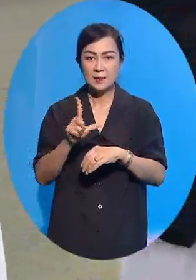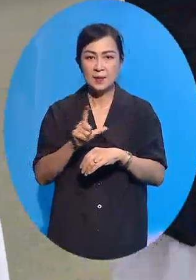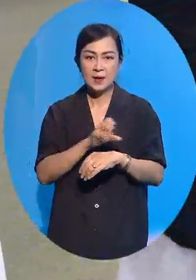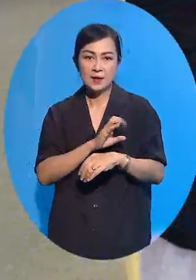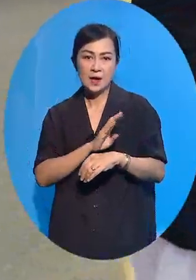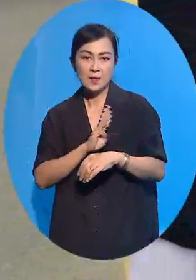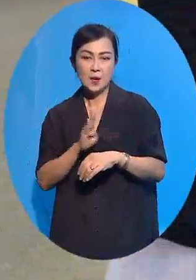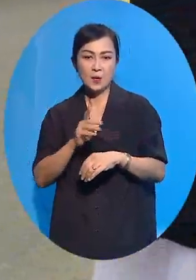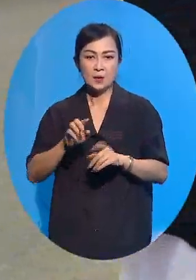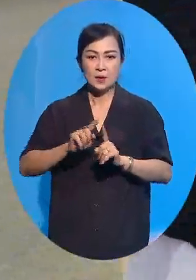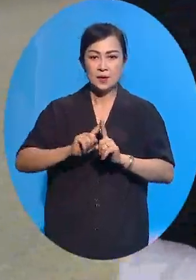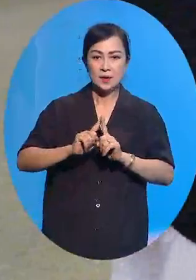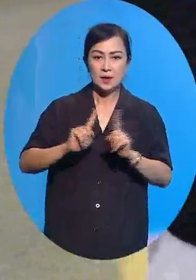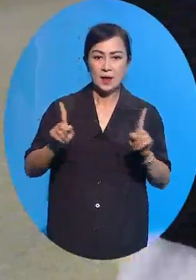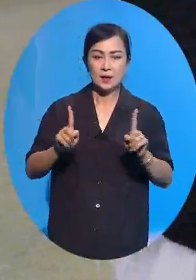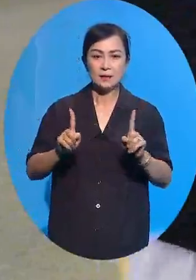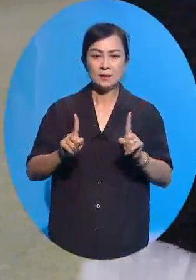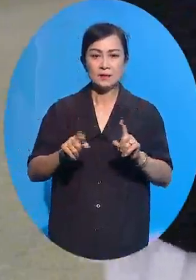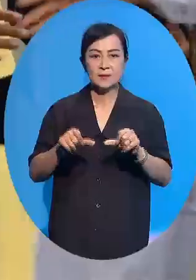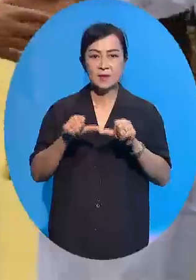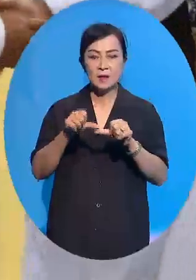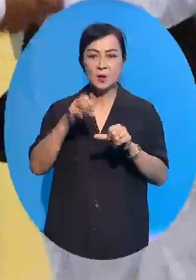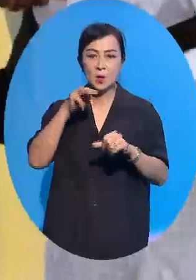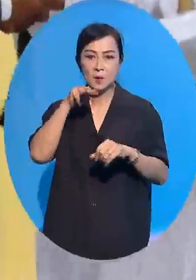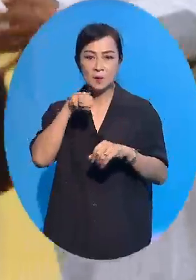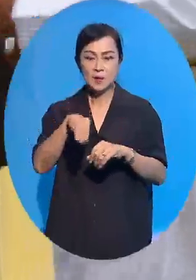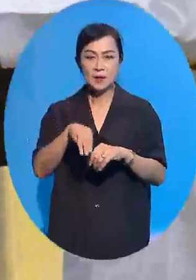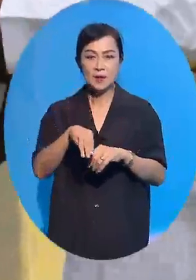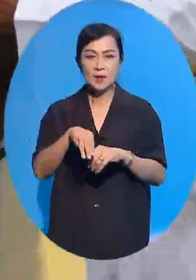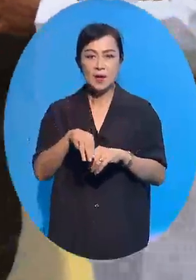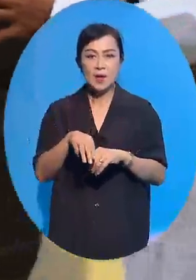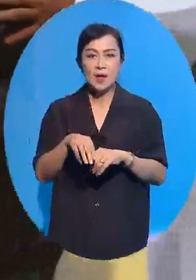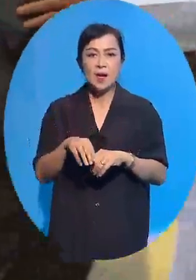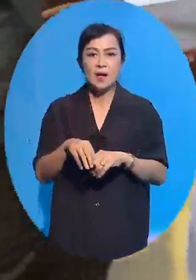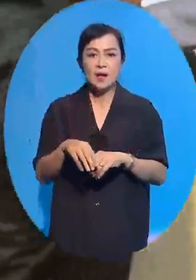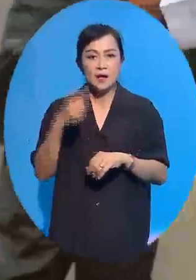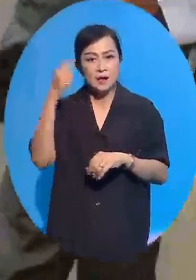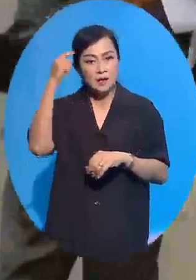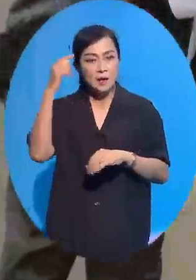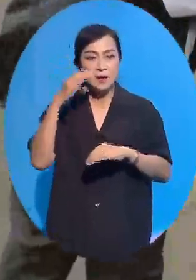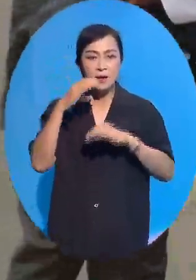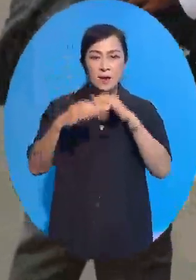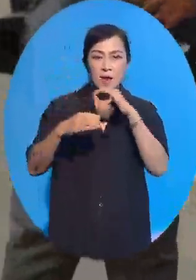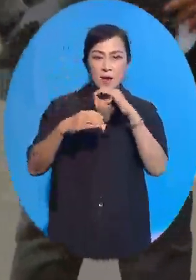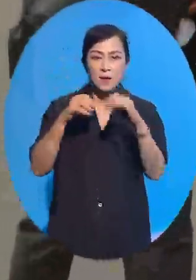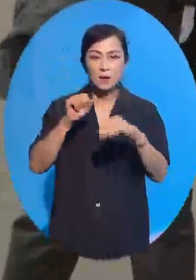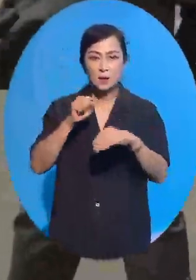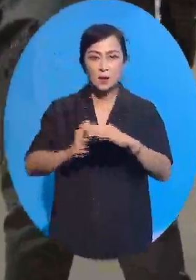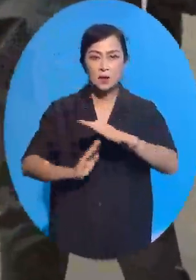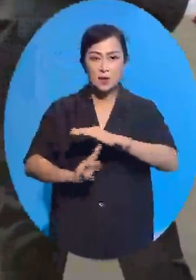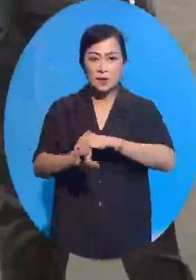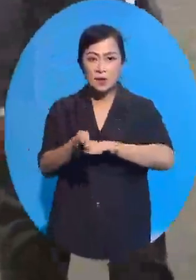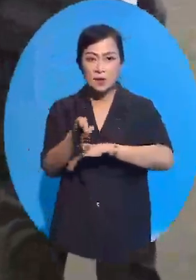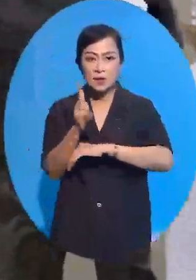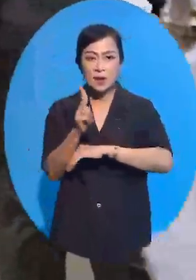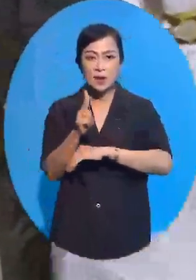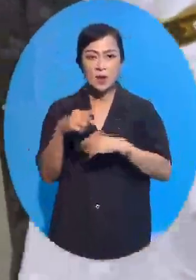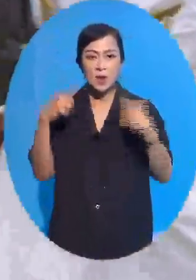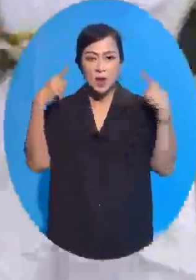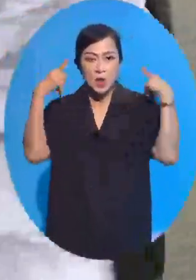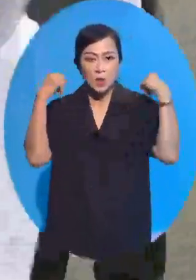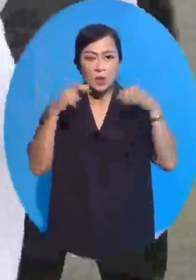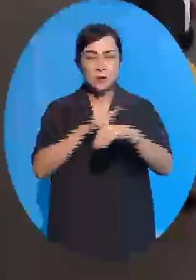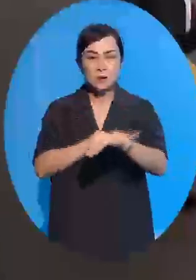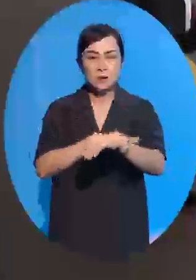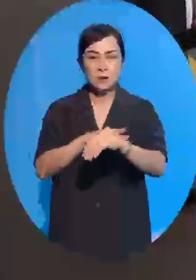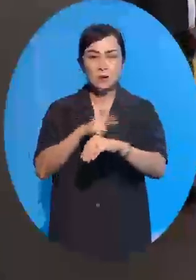các đại biểu Houthi khác tại trụ sở Muscat, Oman. Các đặc phái viên của Oman dự kiến sẽ đàm phán một thỏa thuận ngừng bắn vĩnh viễn với các quan chức